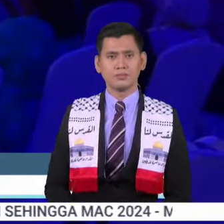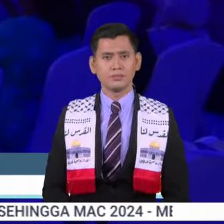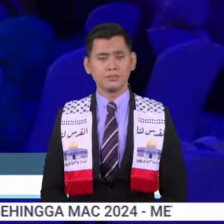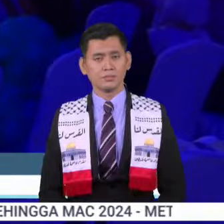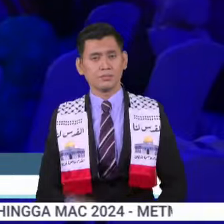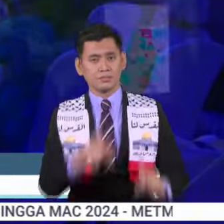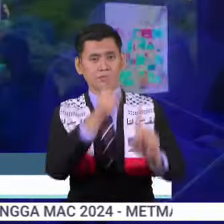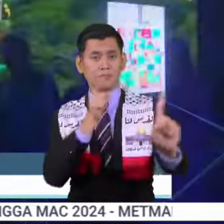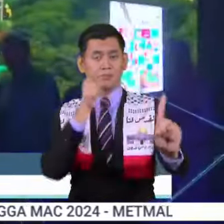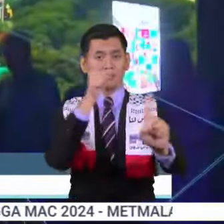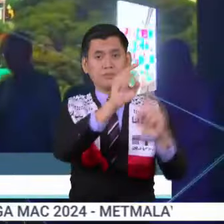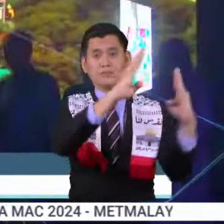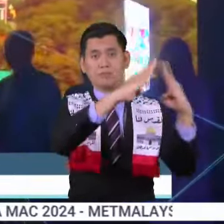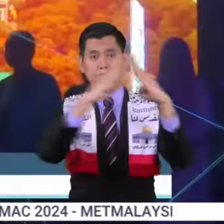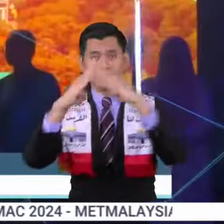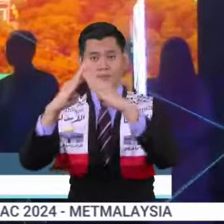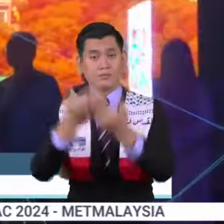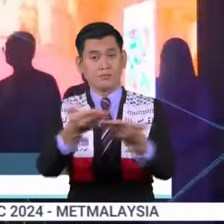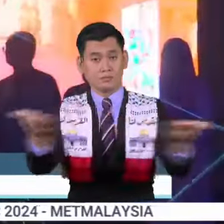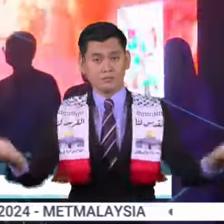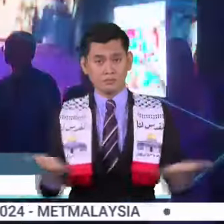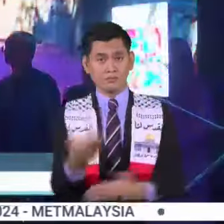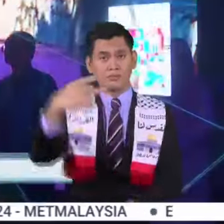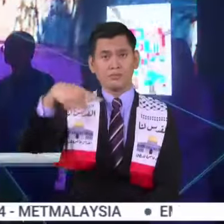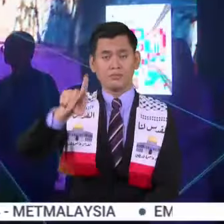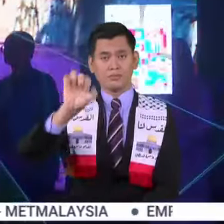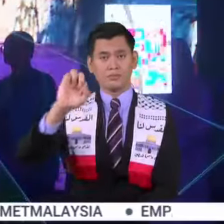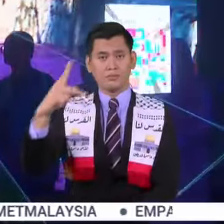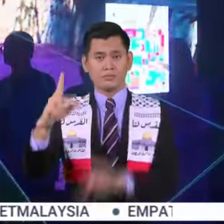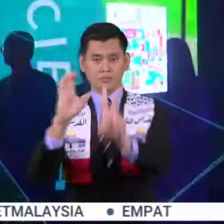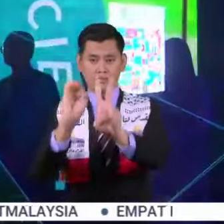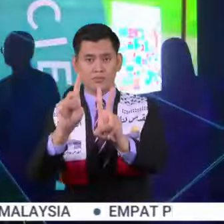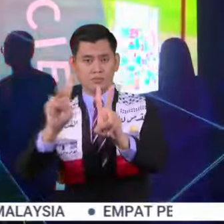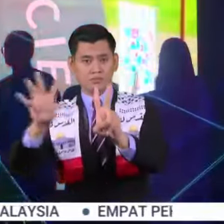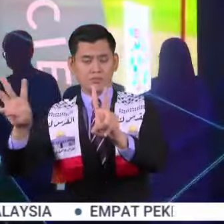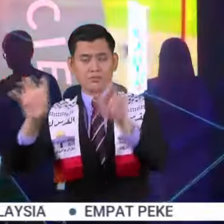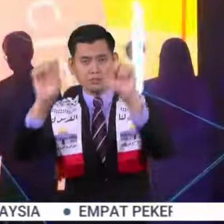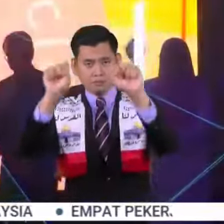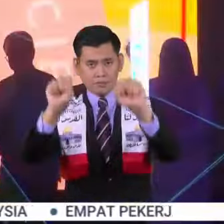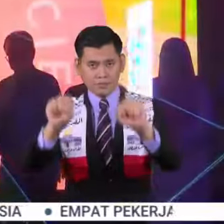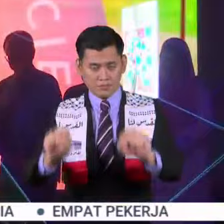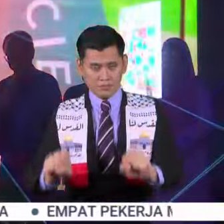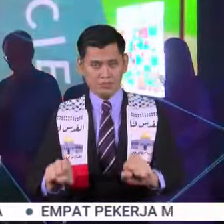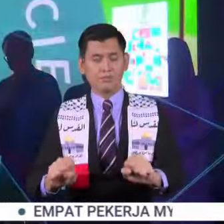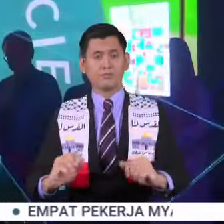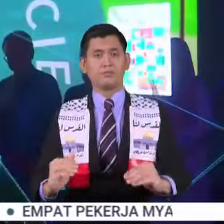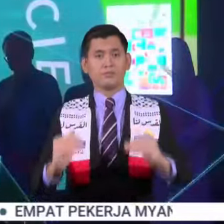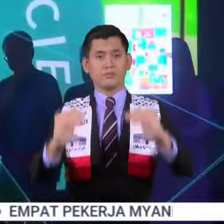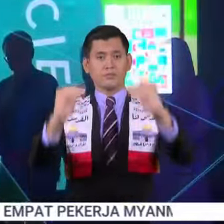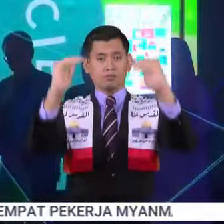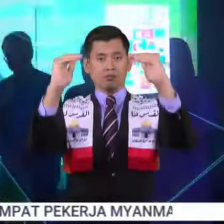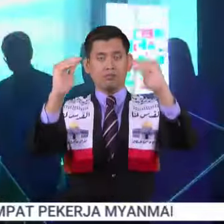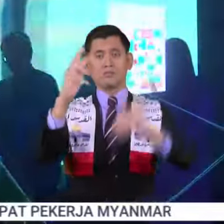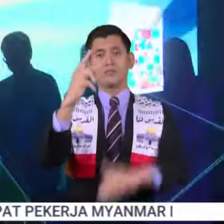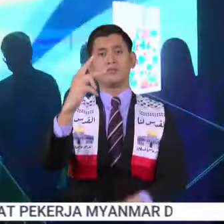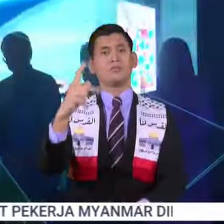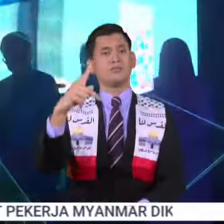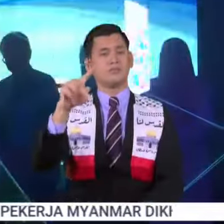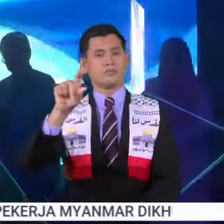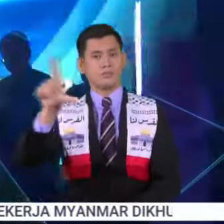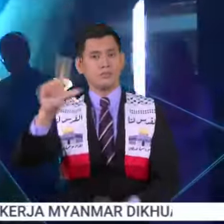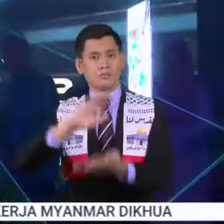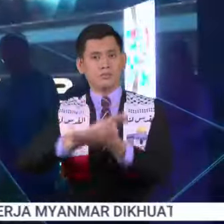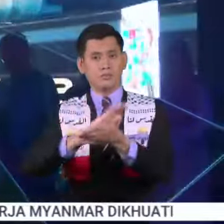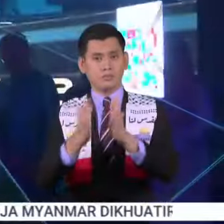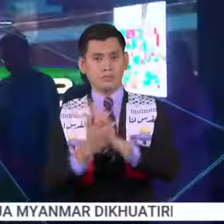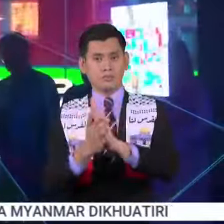Berlandaskan visi bandar untuk semua, PSKL 2040 bakal mematabatkan ibu negara Malaysia sebagai bandar raya